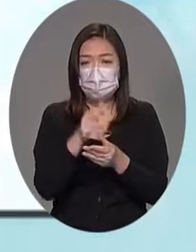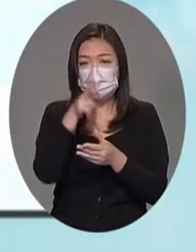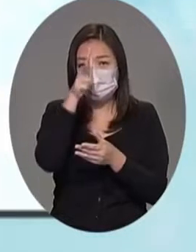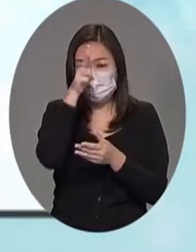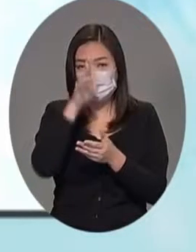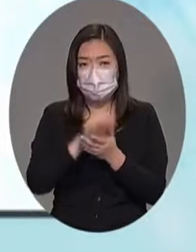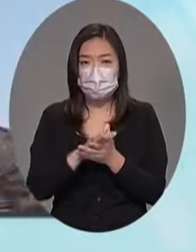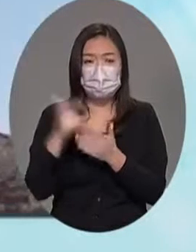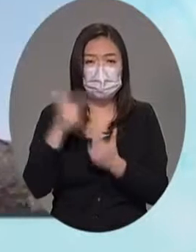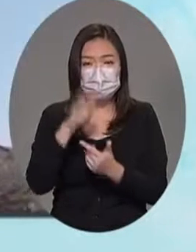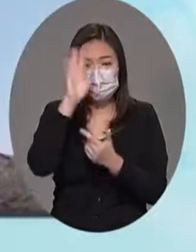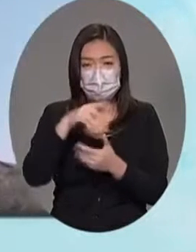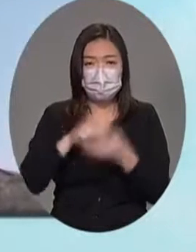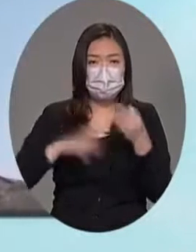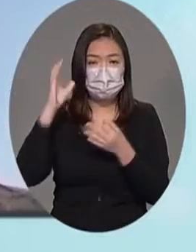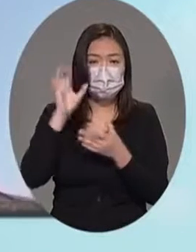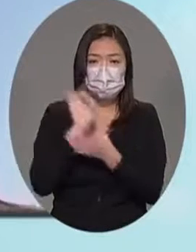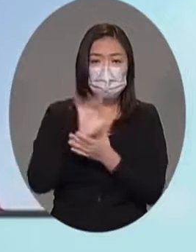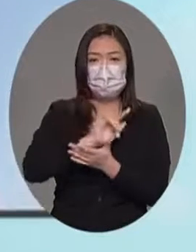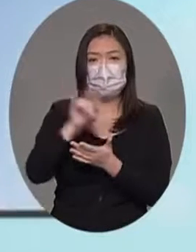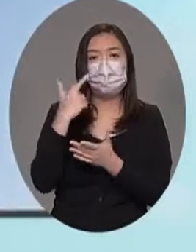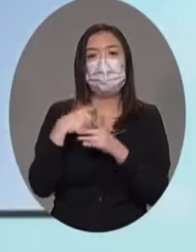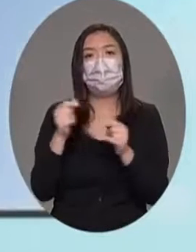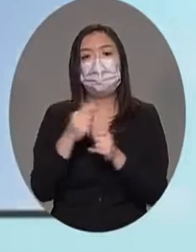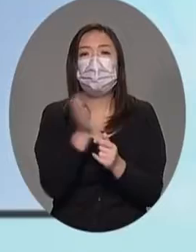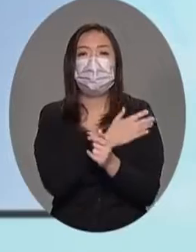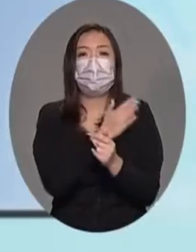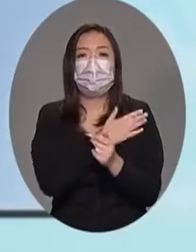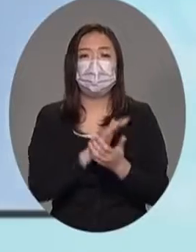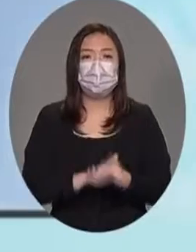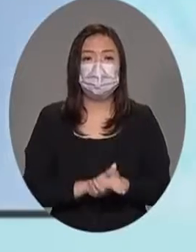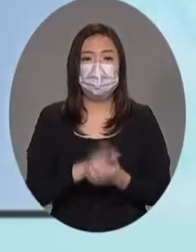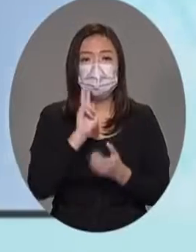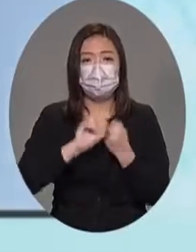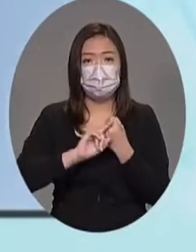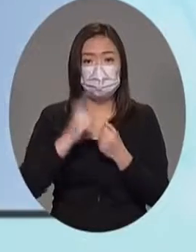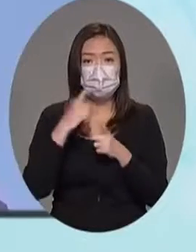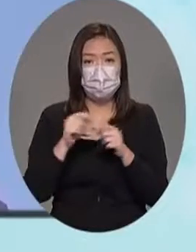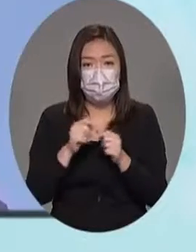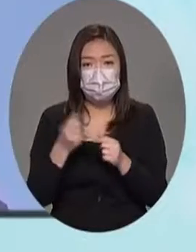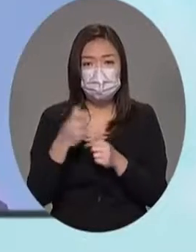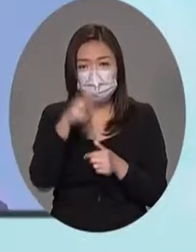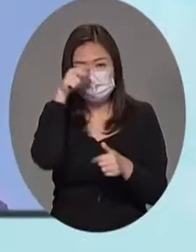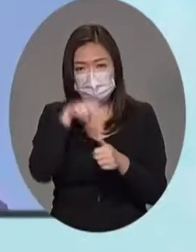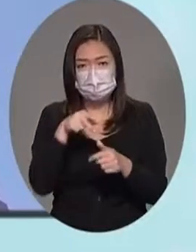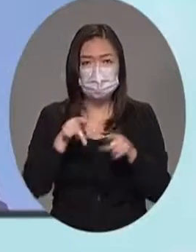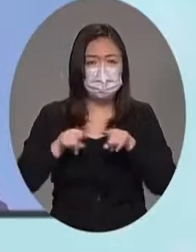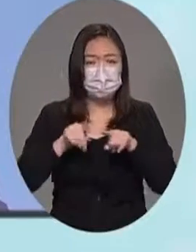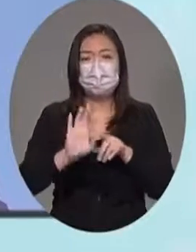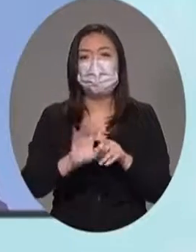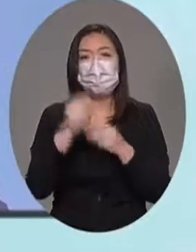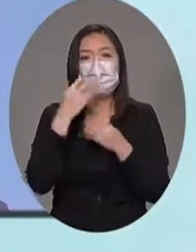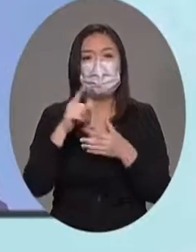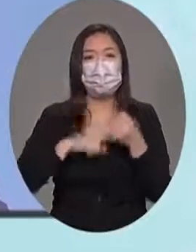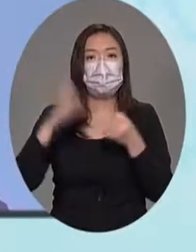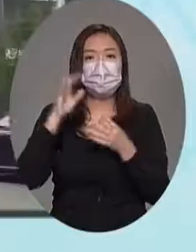政府一直希望陳同佳盡早赴台承擔法律責任，只要台灣當局不要再政治操弄，批准陳